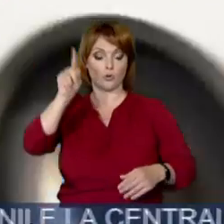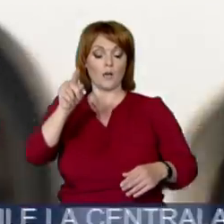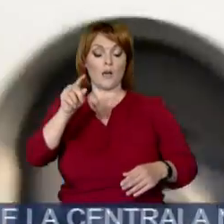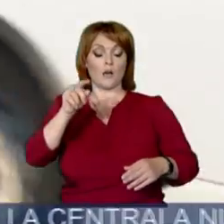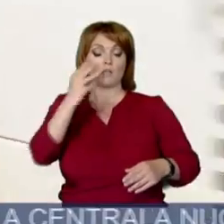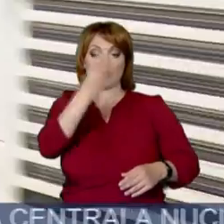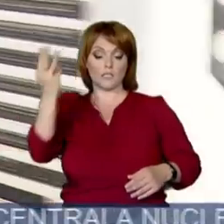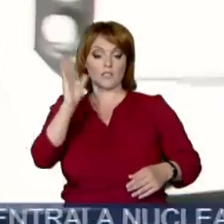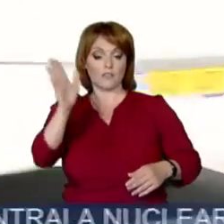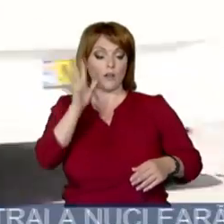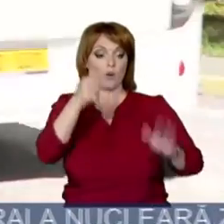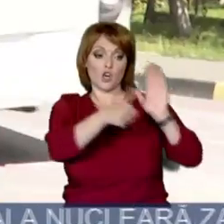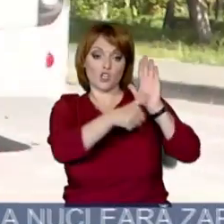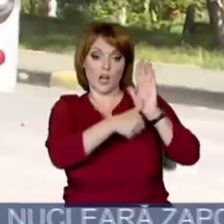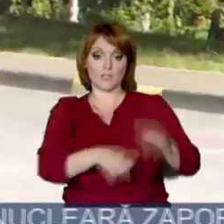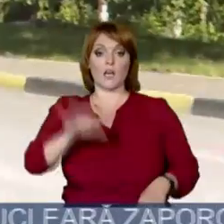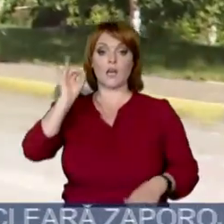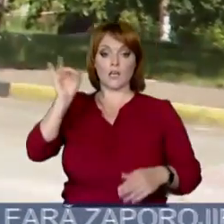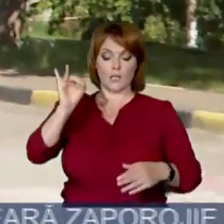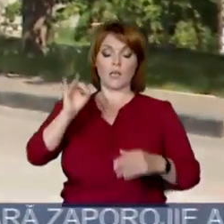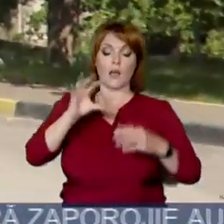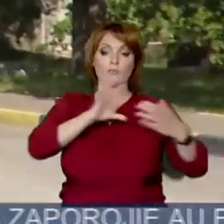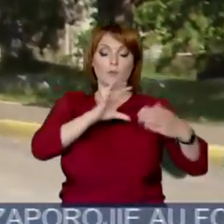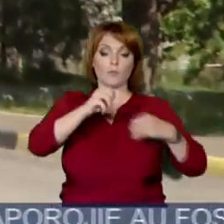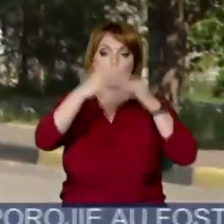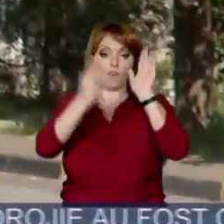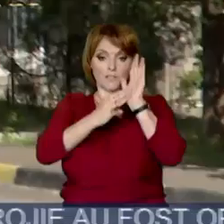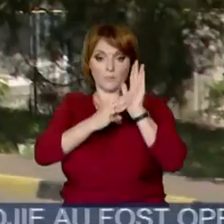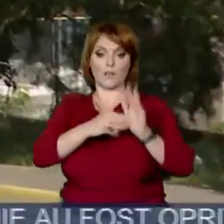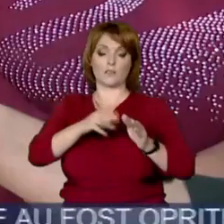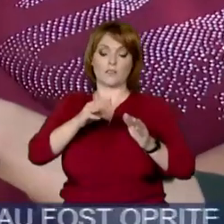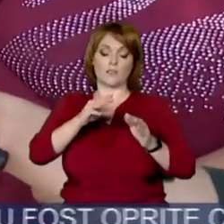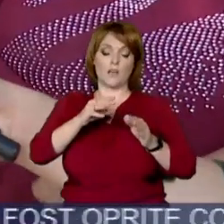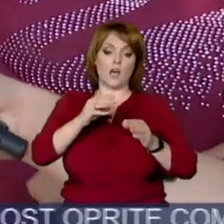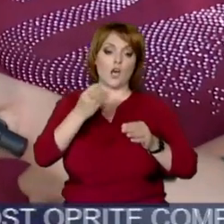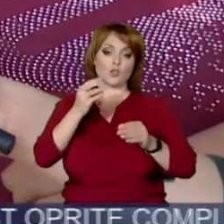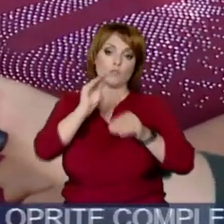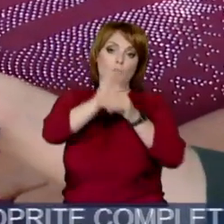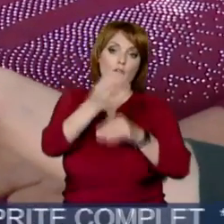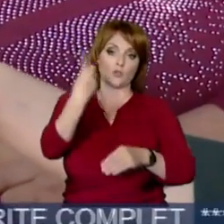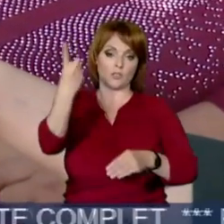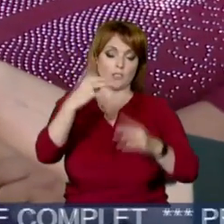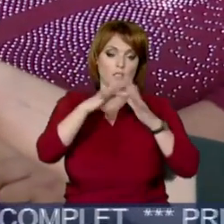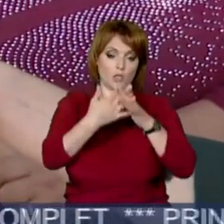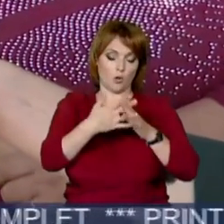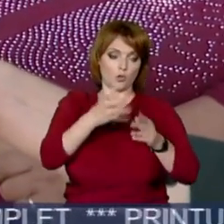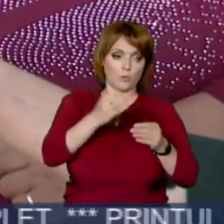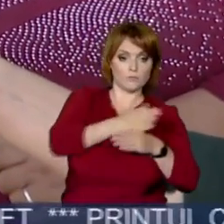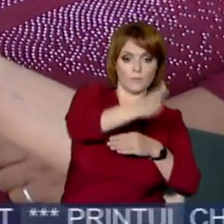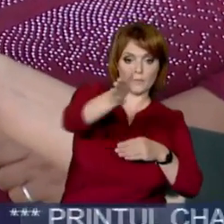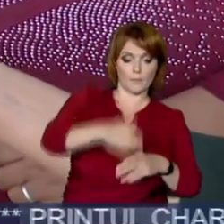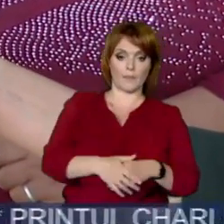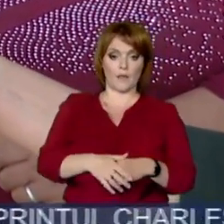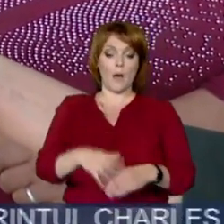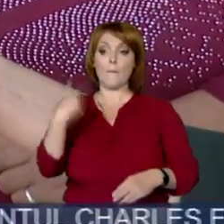numărul 18 să fie redirecționat pe strada Tineretului din localitate. Primul autobuz la 6:45 este foarte